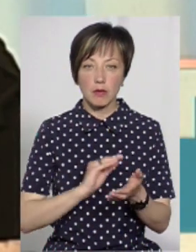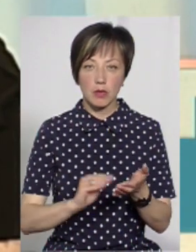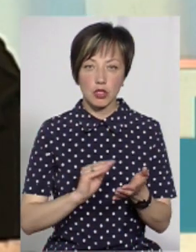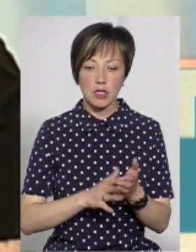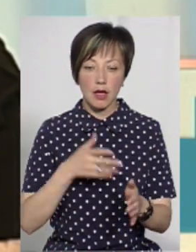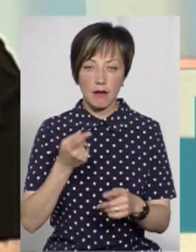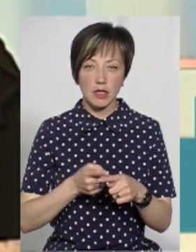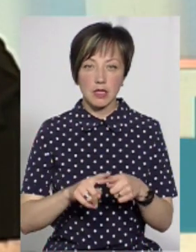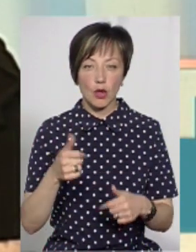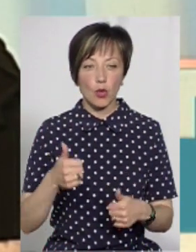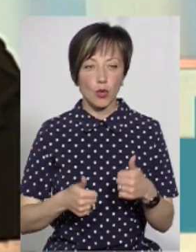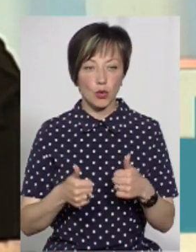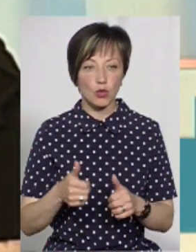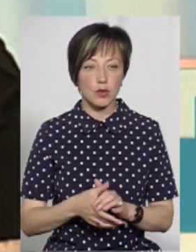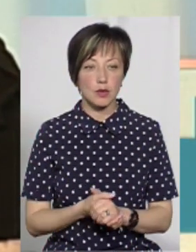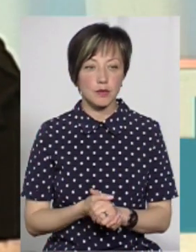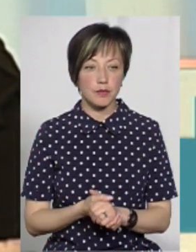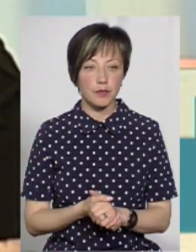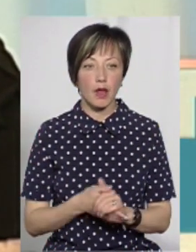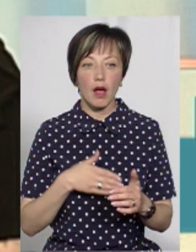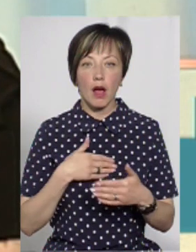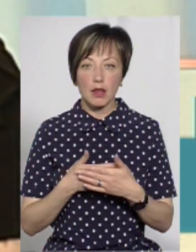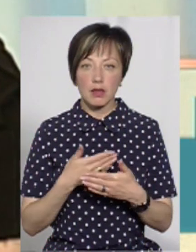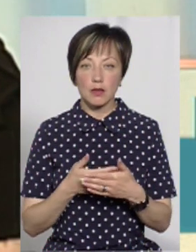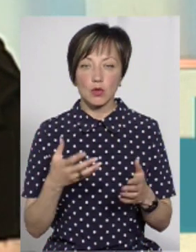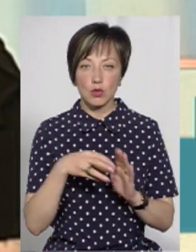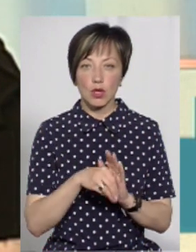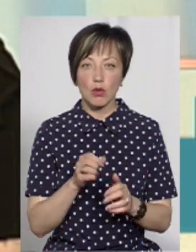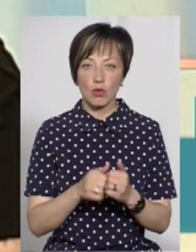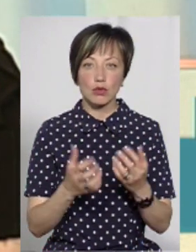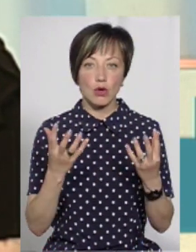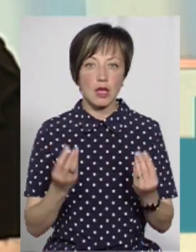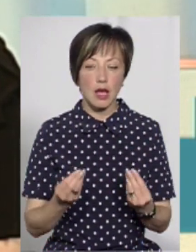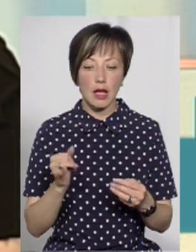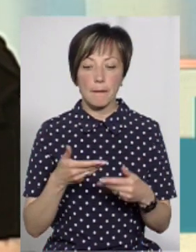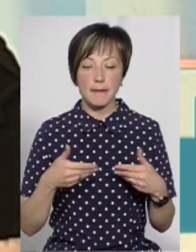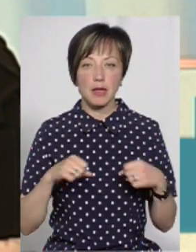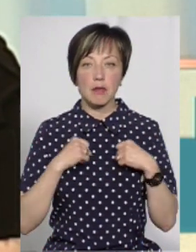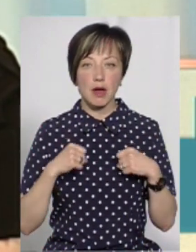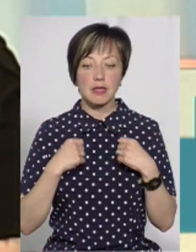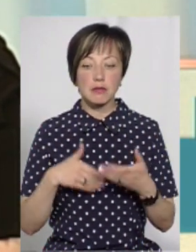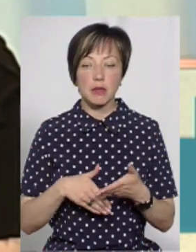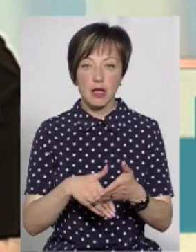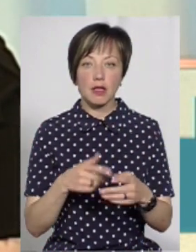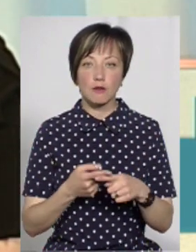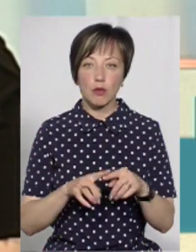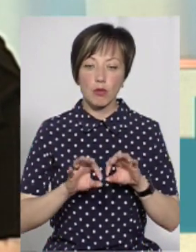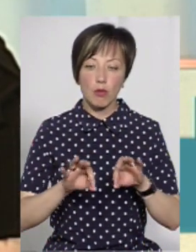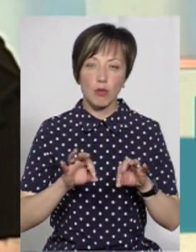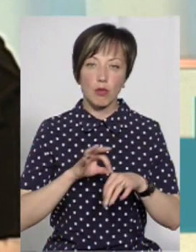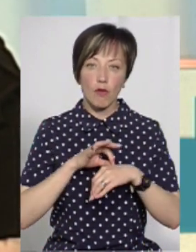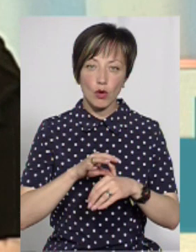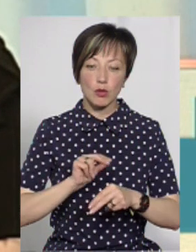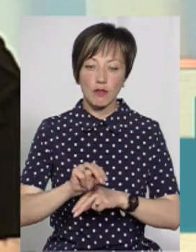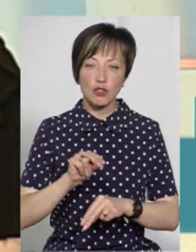заявку на цей конкурс. Активно долучаються кожного дня. І ми намагаємося сприяти в цьому. Проводимо